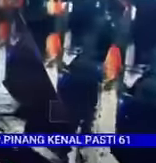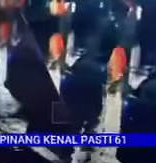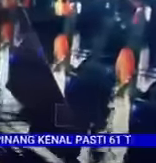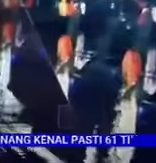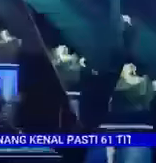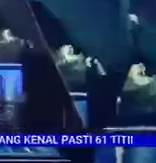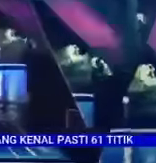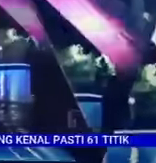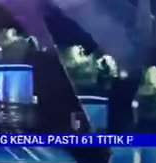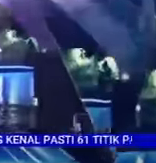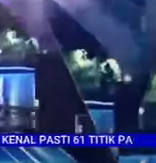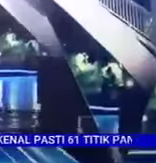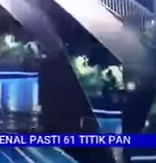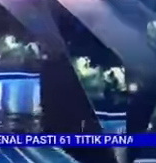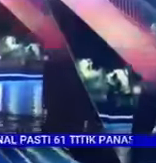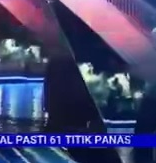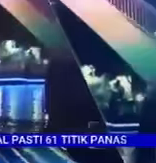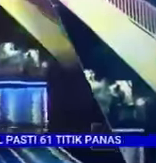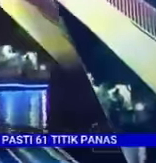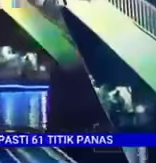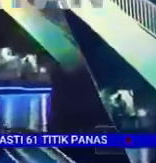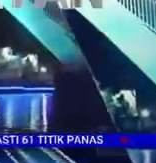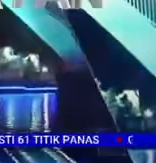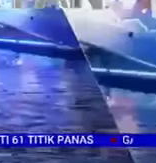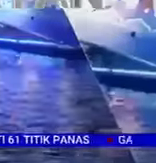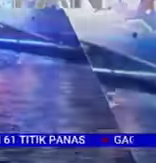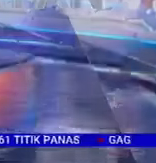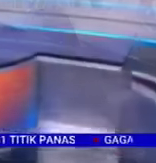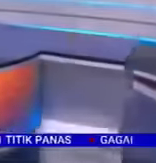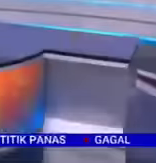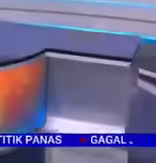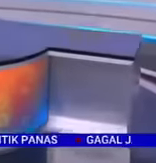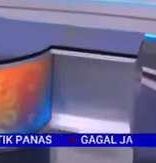nyentuh tentunya